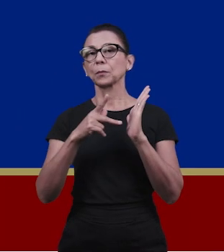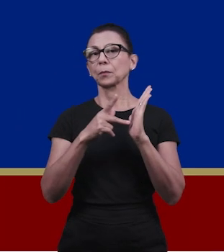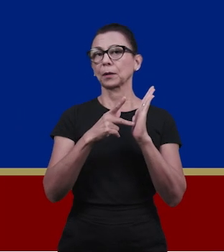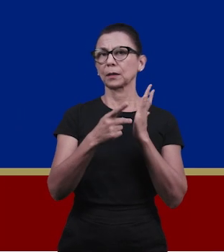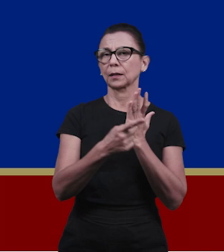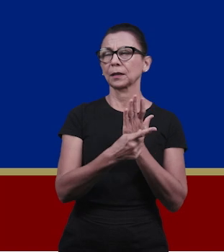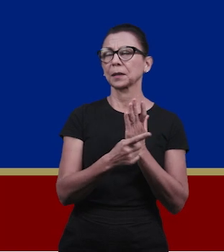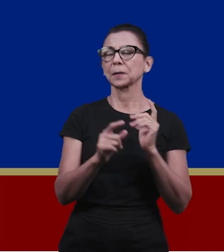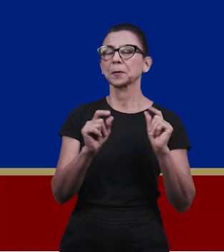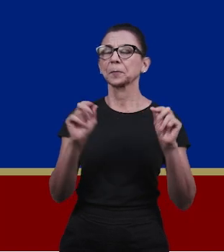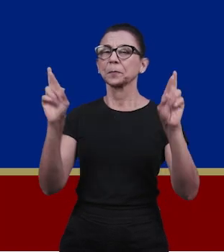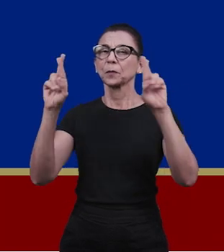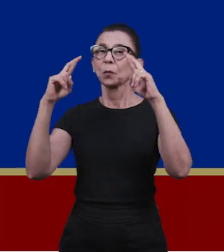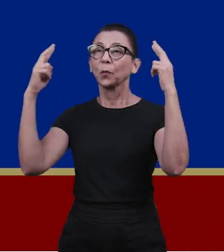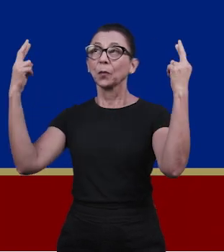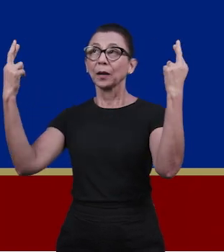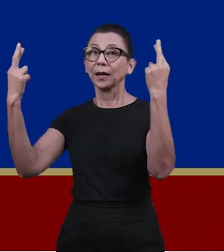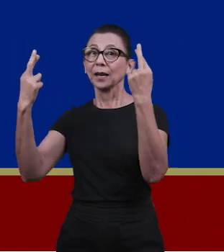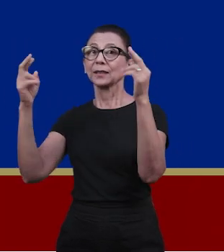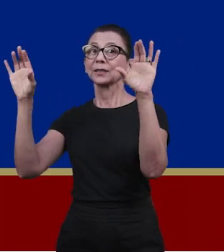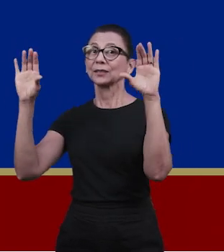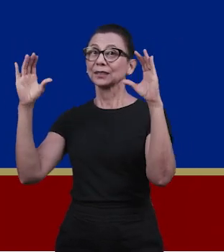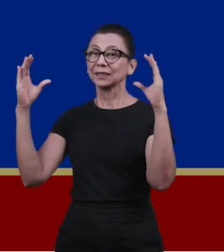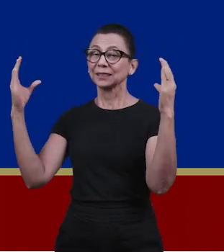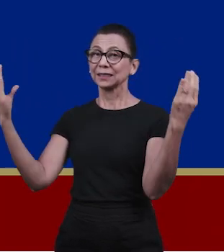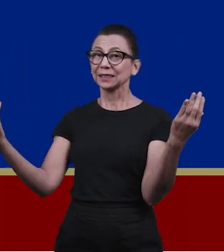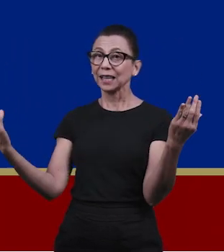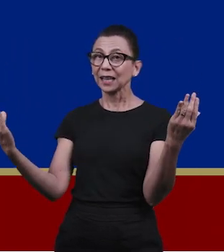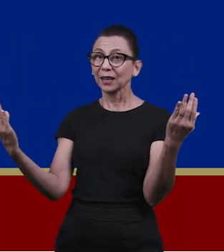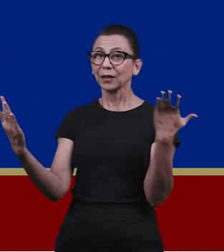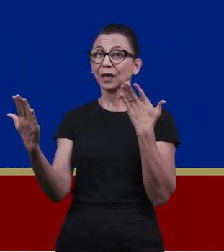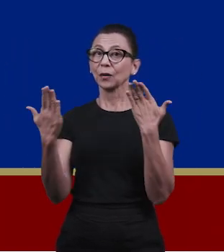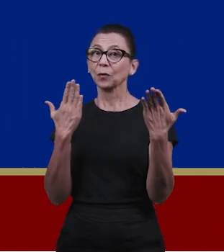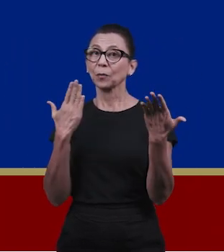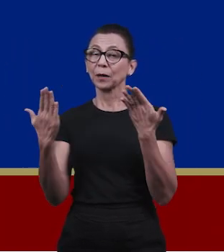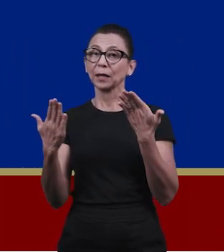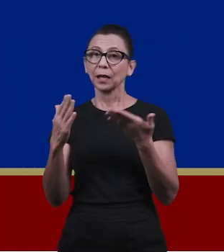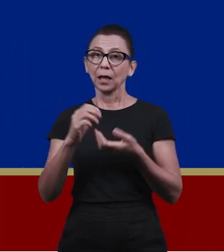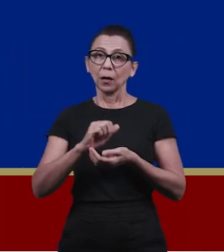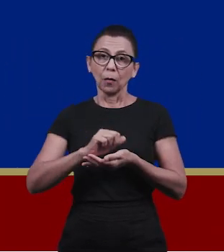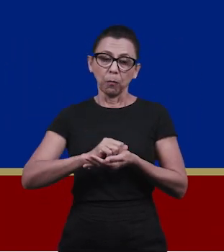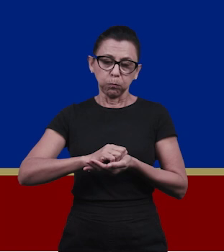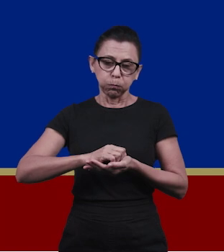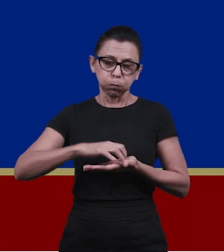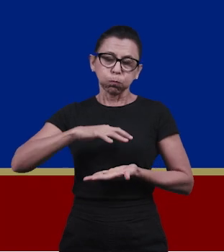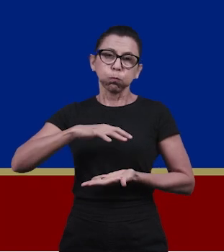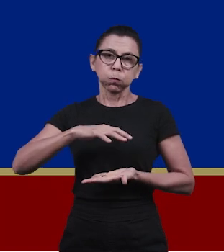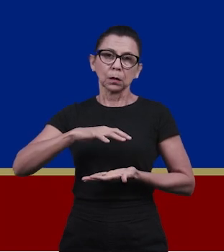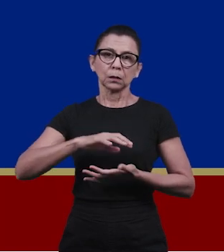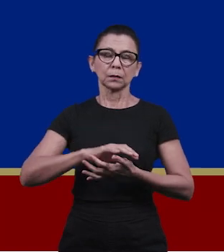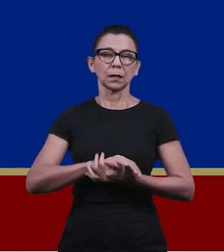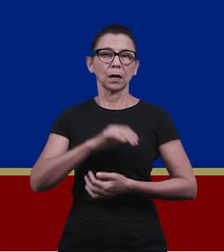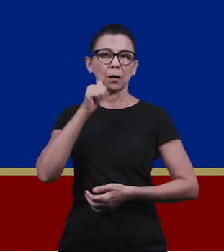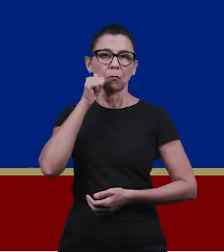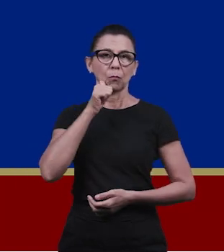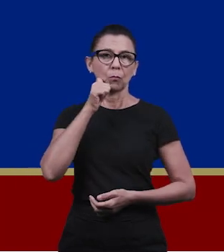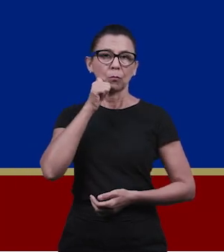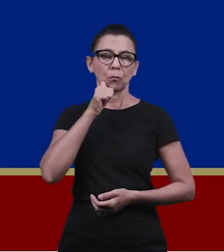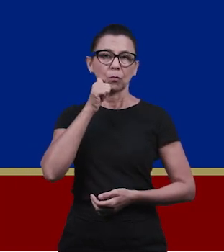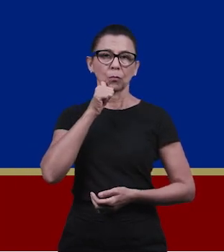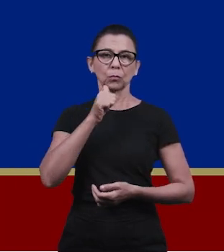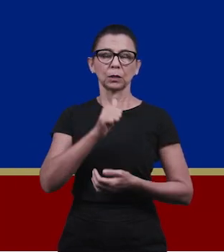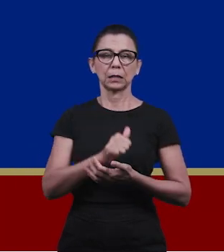Небесное подобно закваске, которую женщина, взяв, положила в три меры